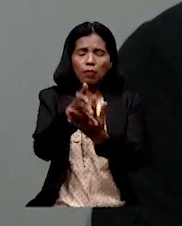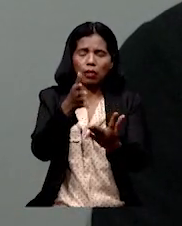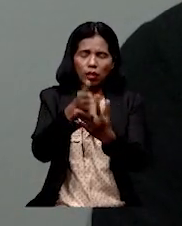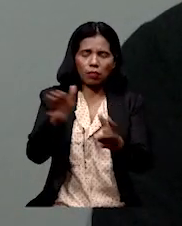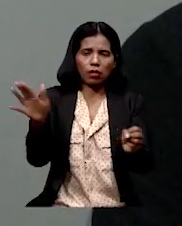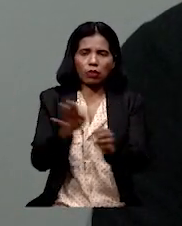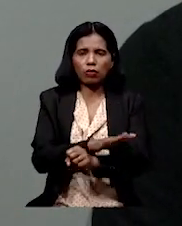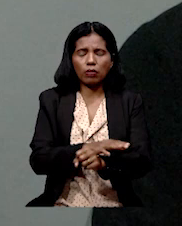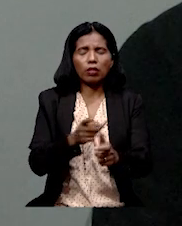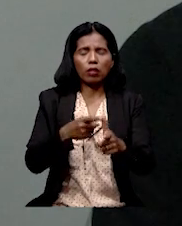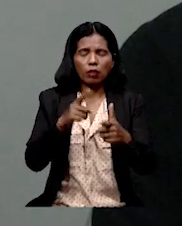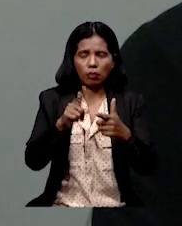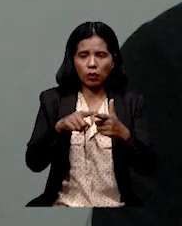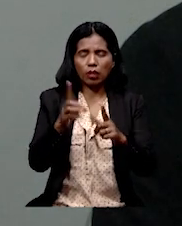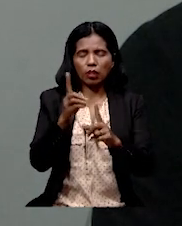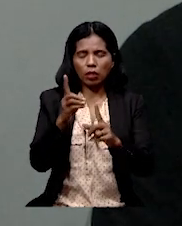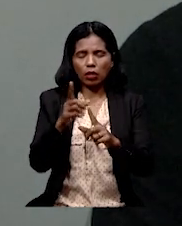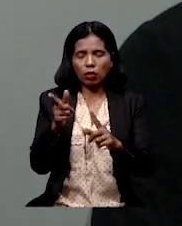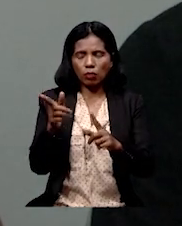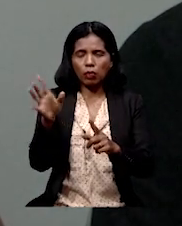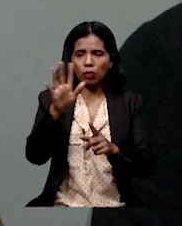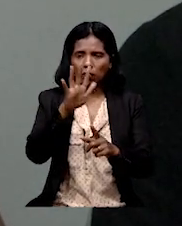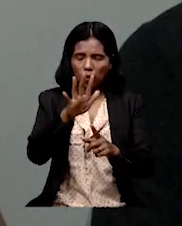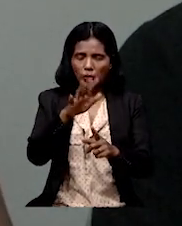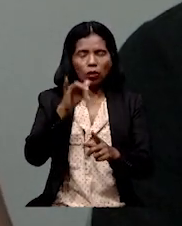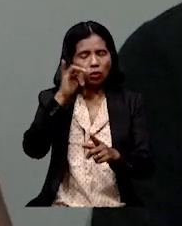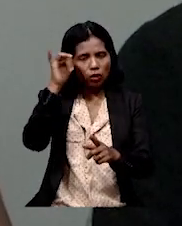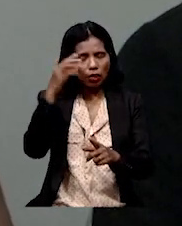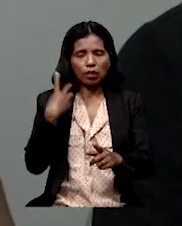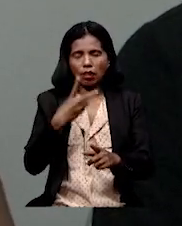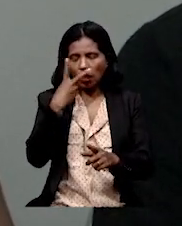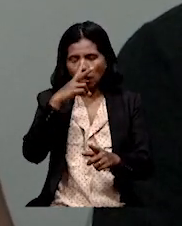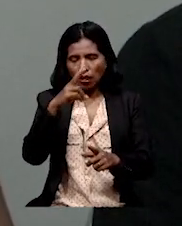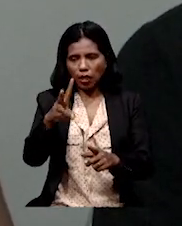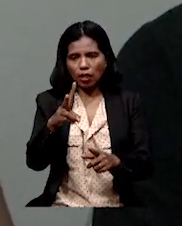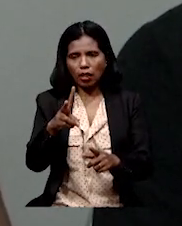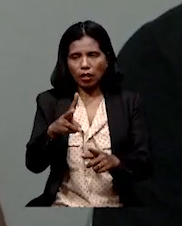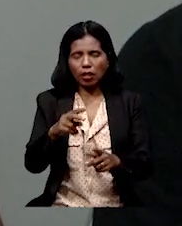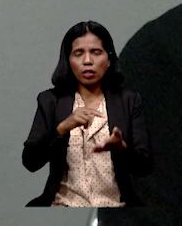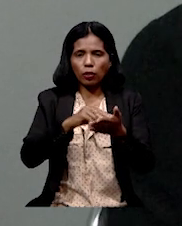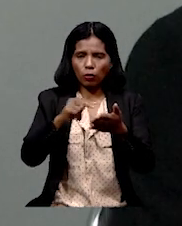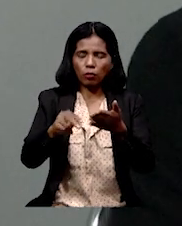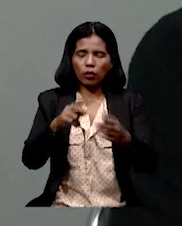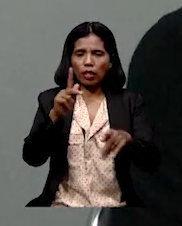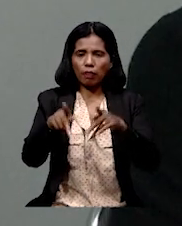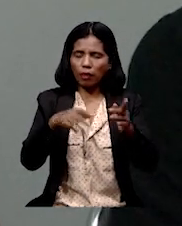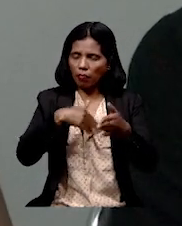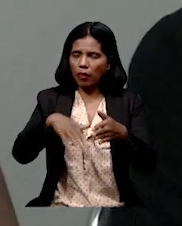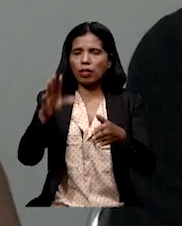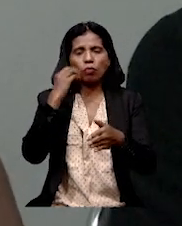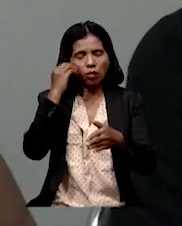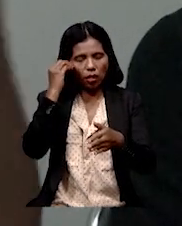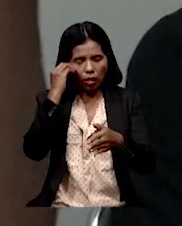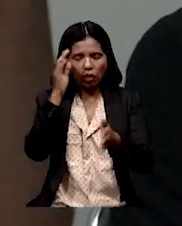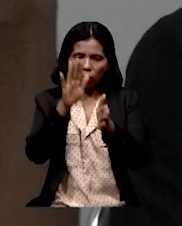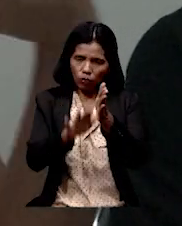dia 25, mai to o sei to de 31, ita nota numero basa ne, menos komasa menos no. Tu una va 65 casos